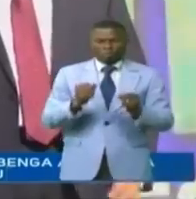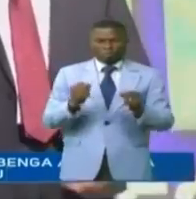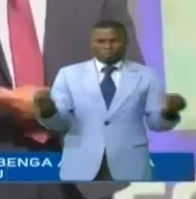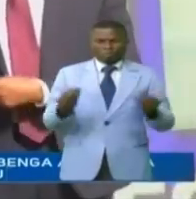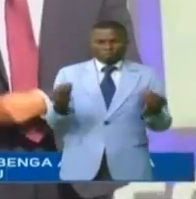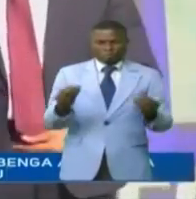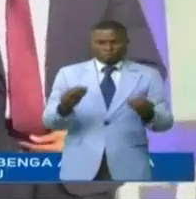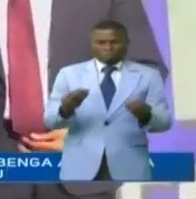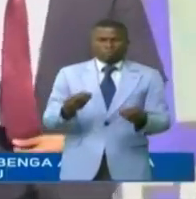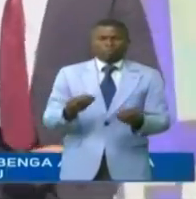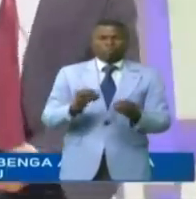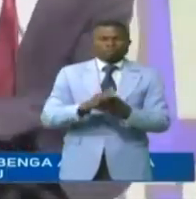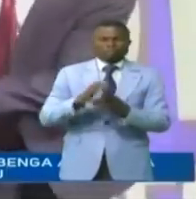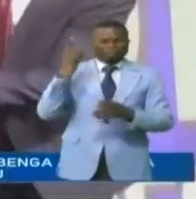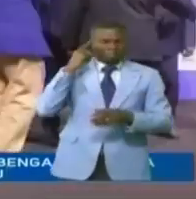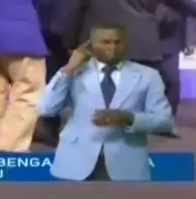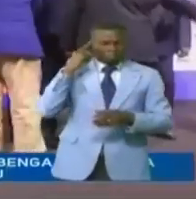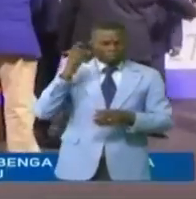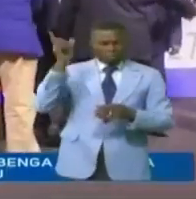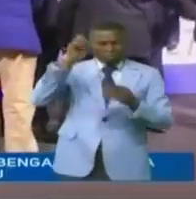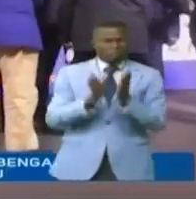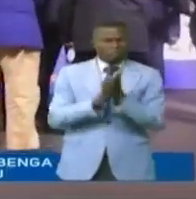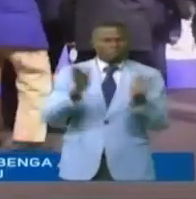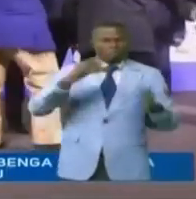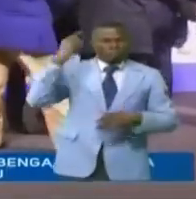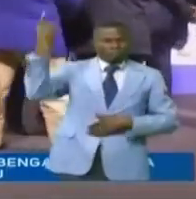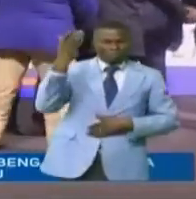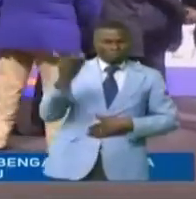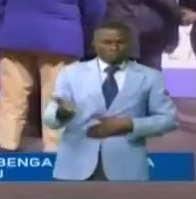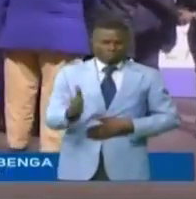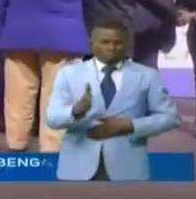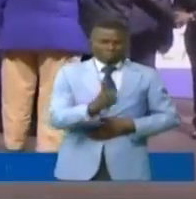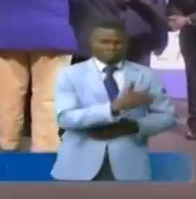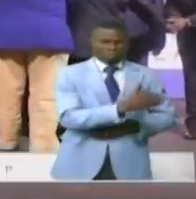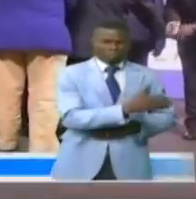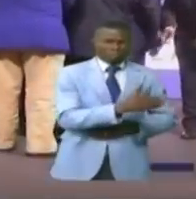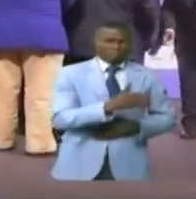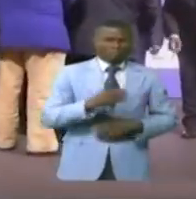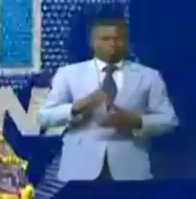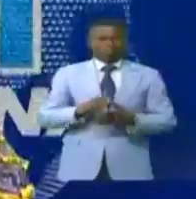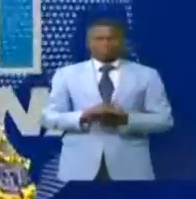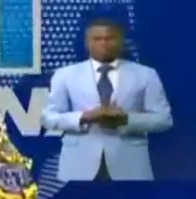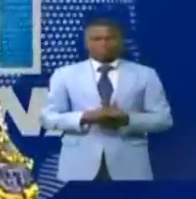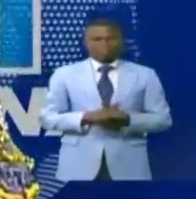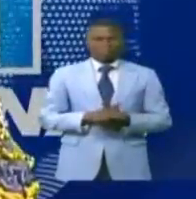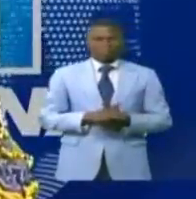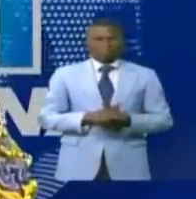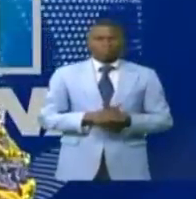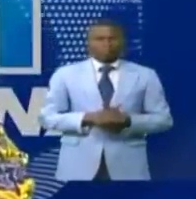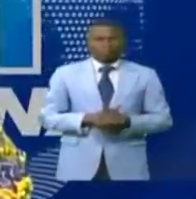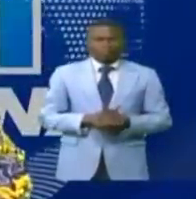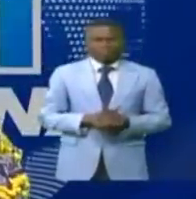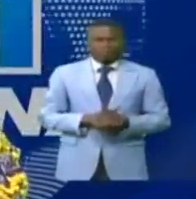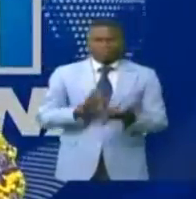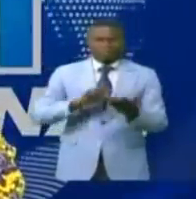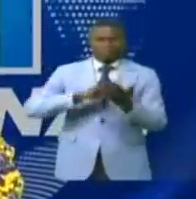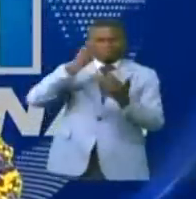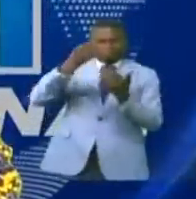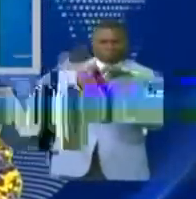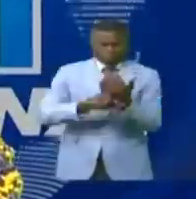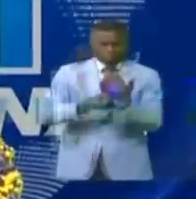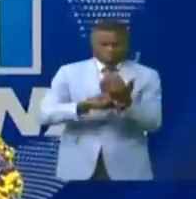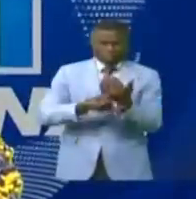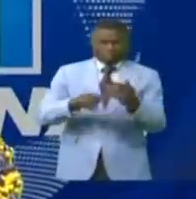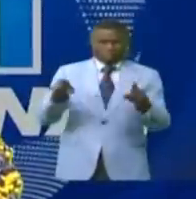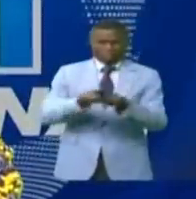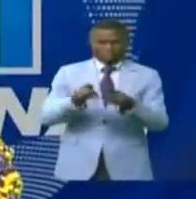de faire entendre la voix de l'Afrique dans les différentes conférences internationales sur les climats. Le projet